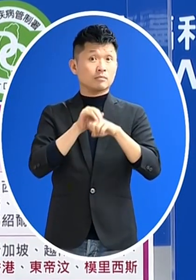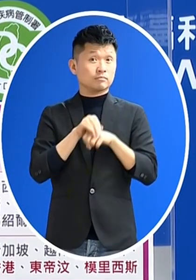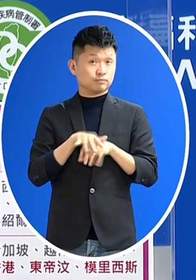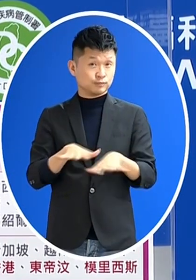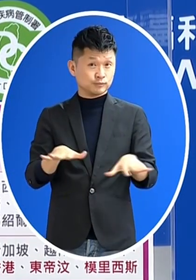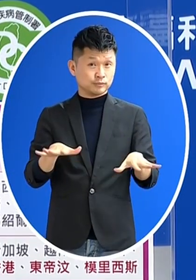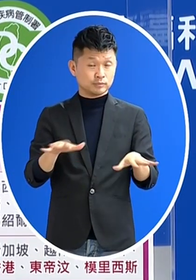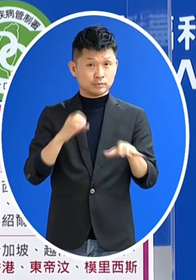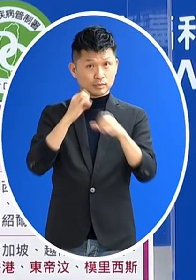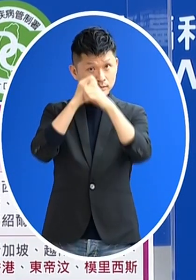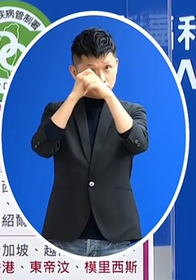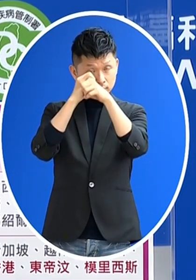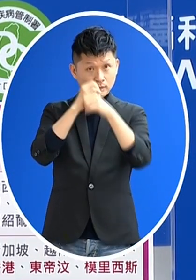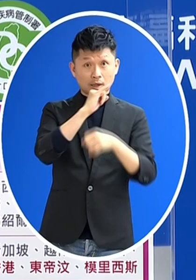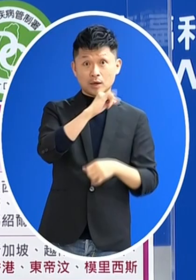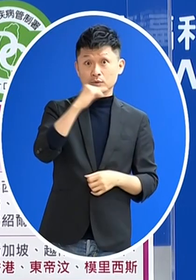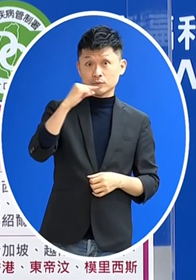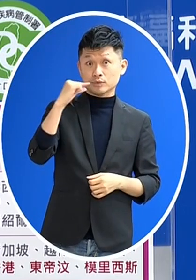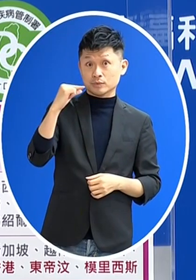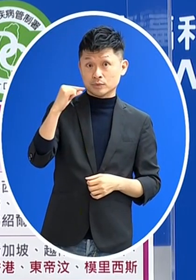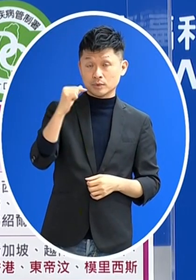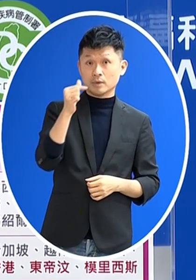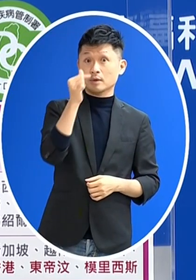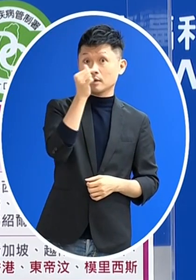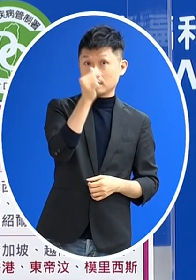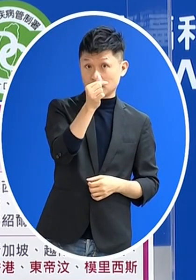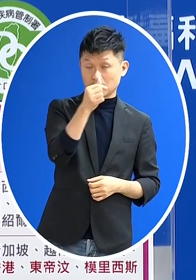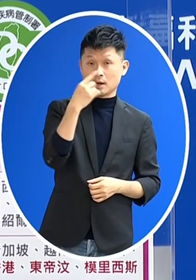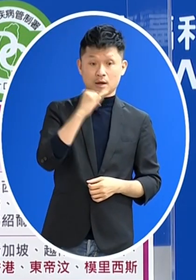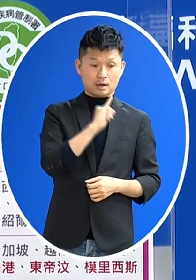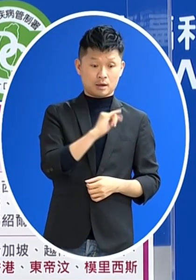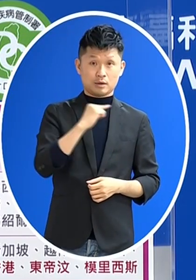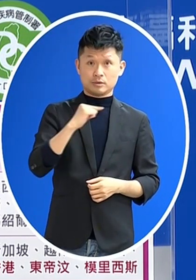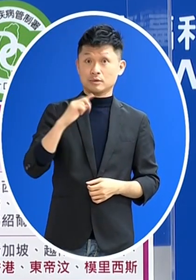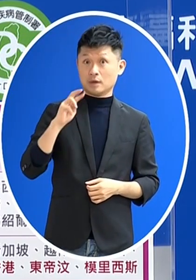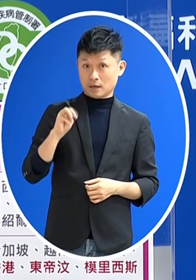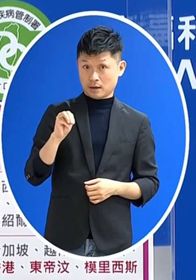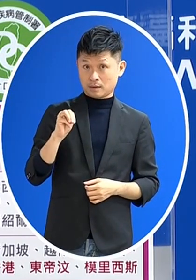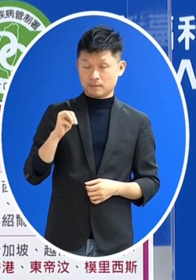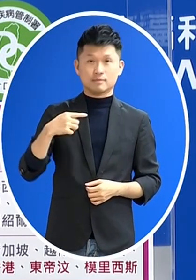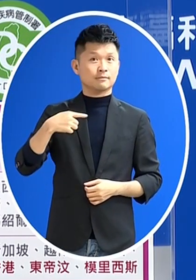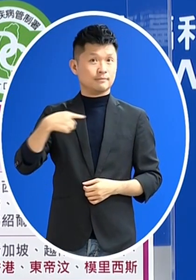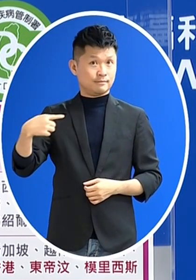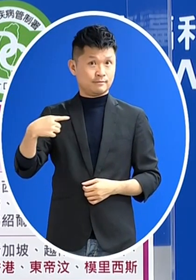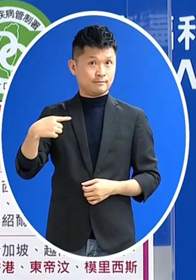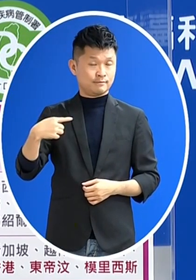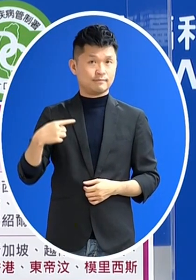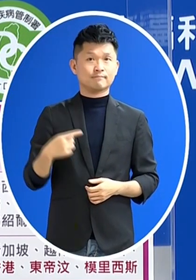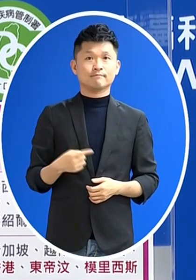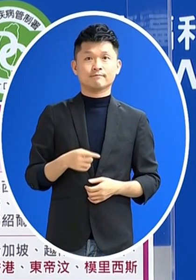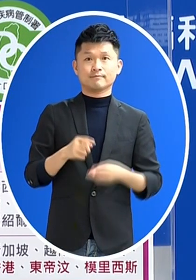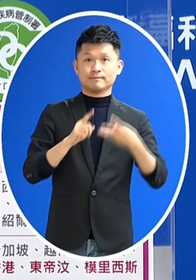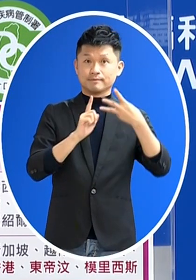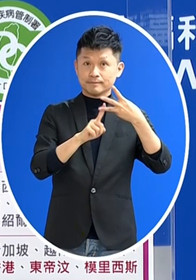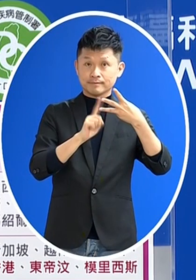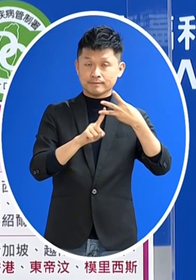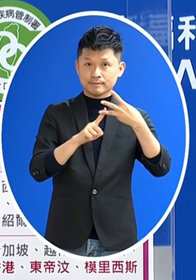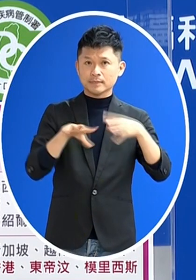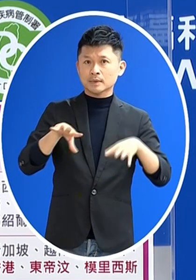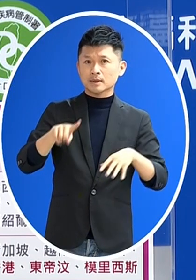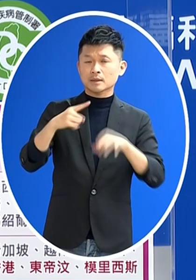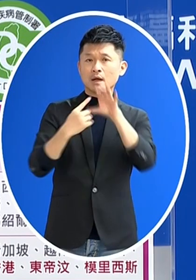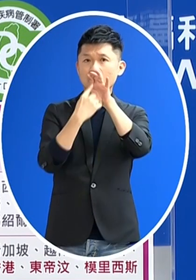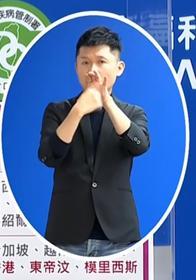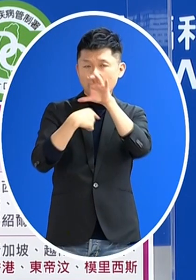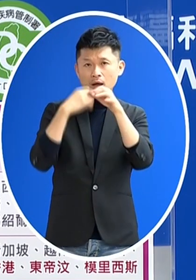SARS-CoV-2 的 IgG 抗体阳性，且 IgM 抗体是阴性。那第3个是初次呼吸道检体